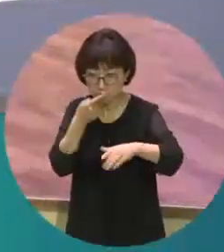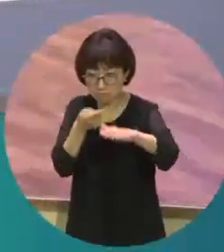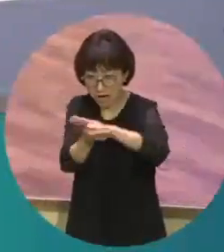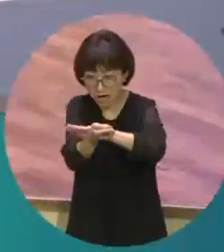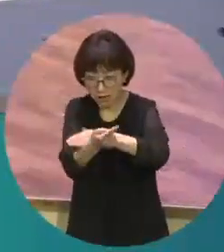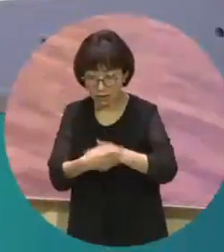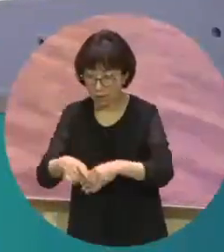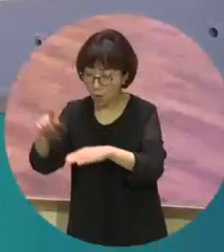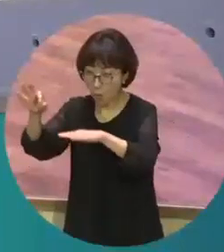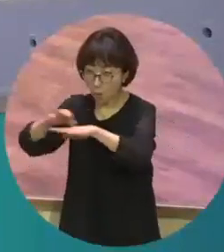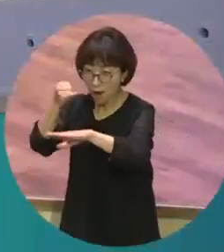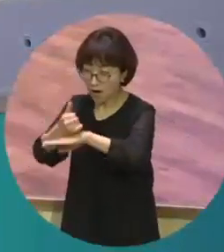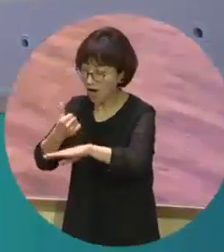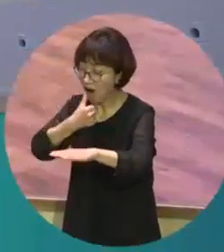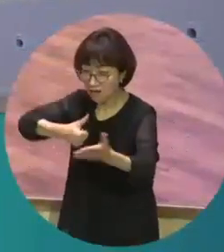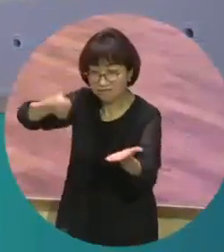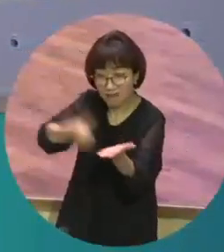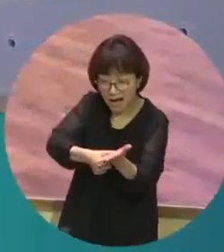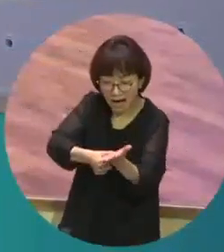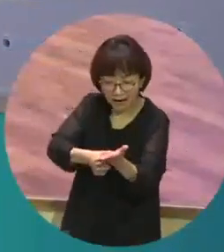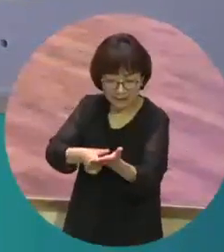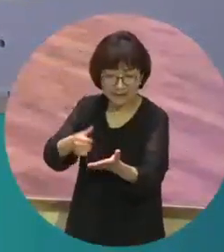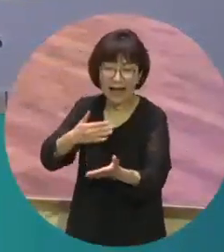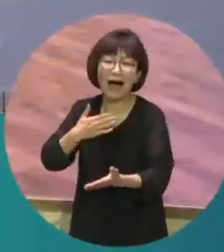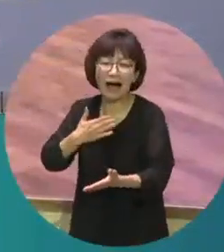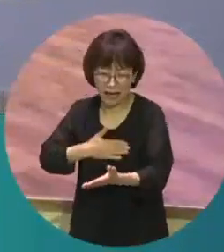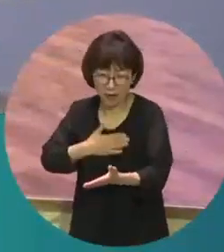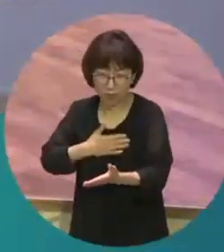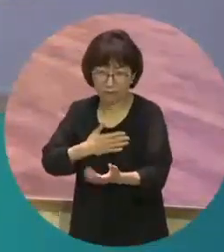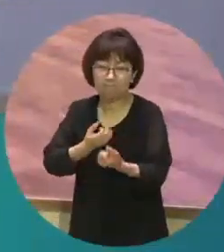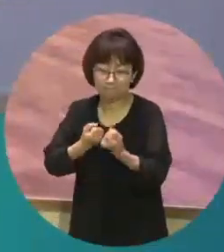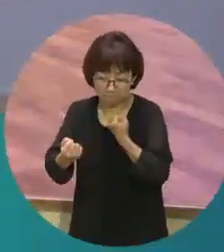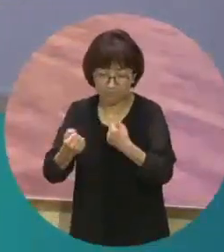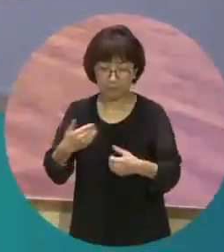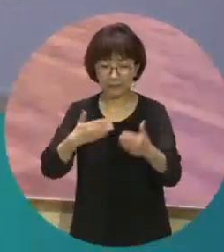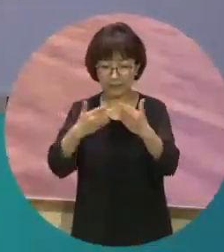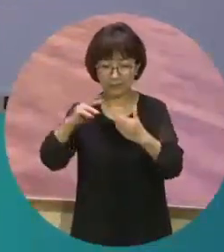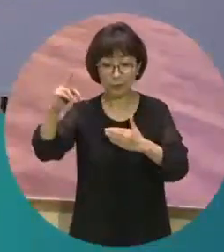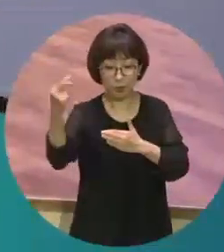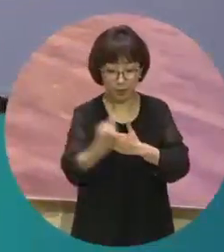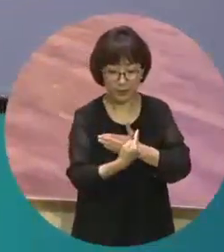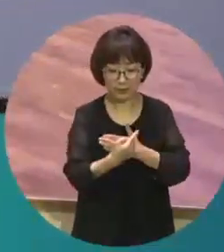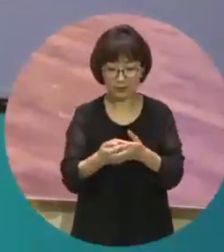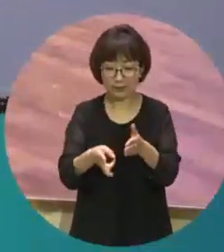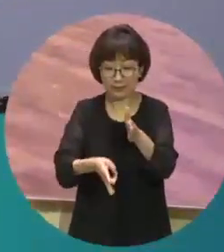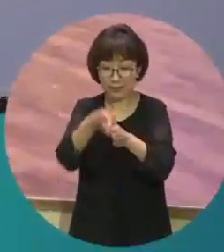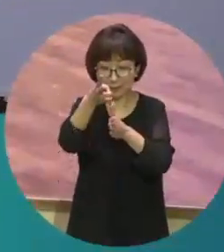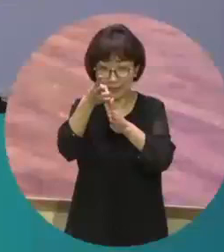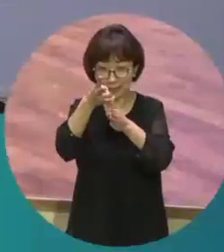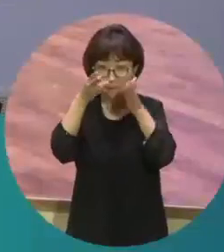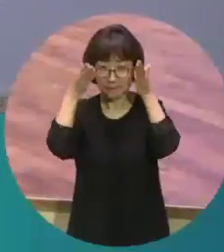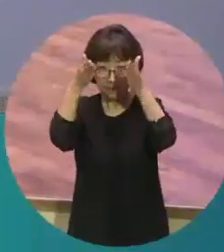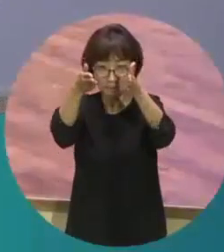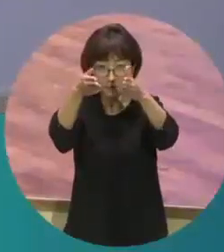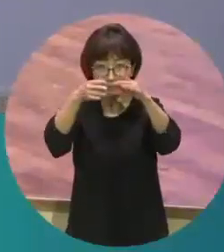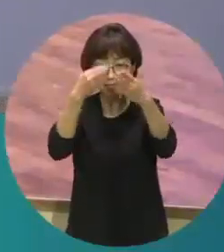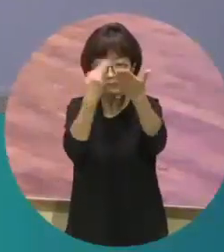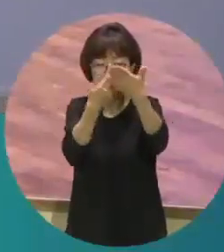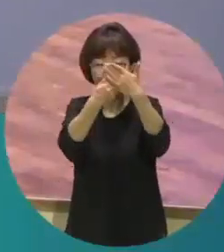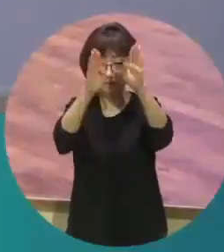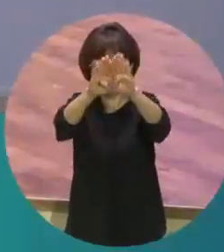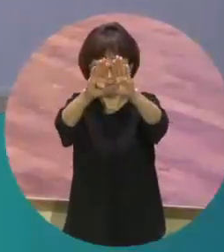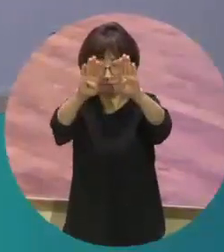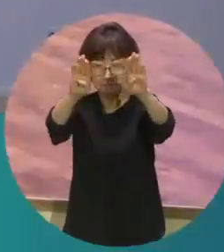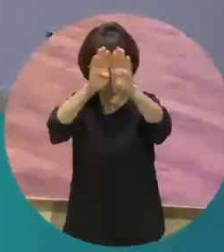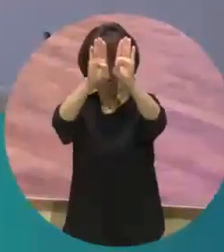알고도 자기 집에 돌아가서는 윗방에 올라가 예루살렘으로 향할 창문을 열고 전에 하던 대로 하루에 세 번씩